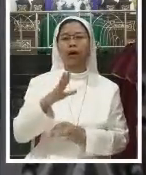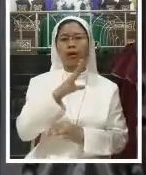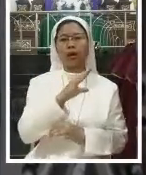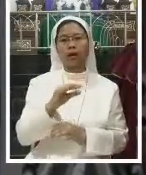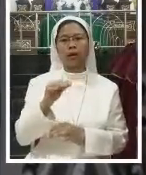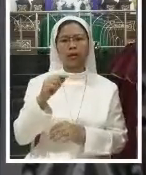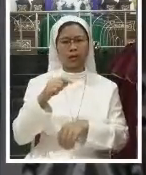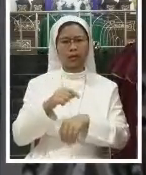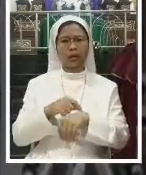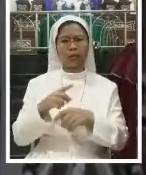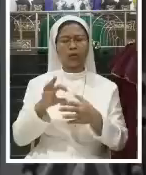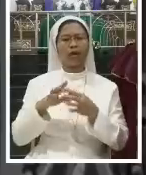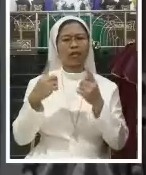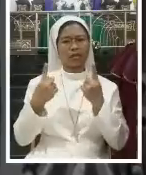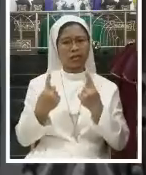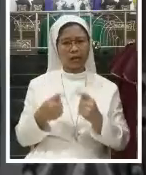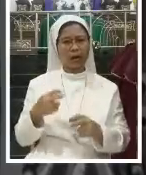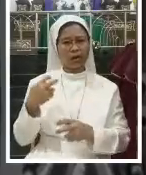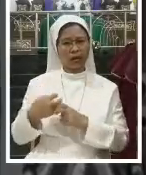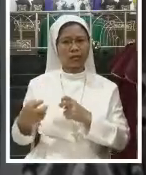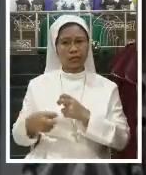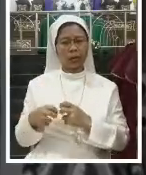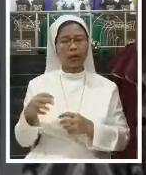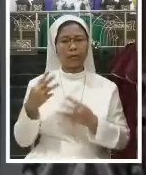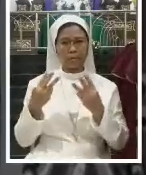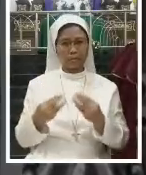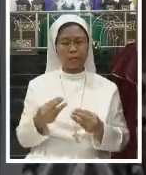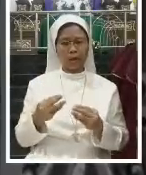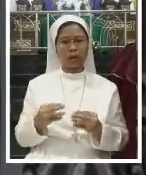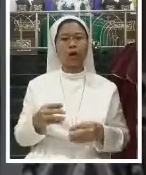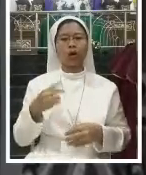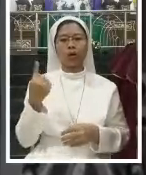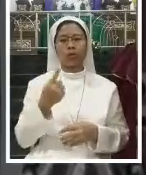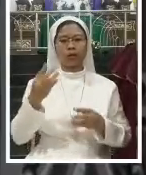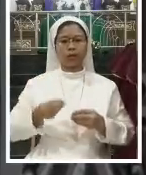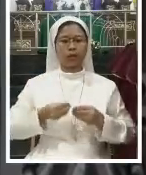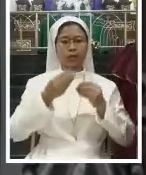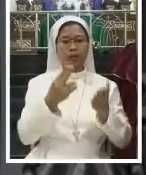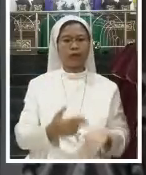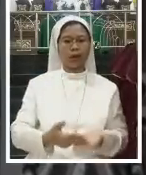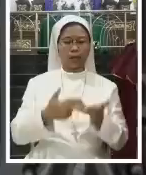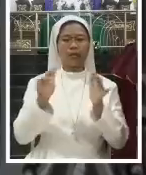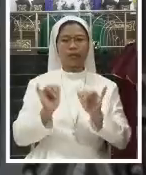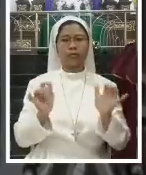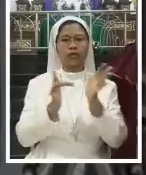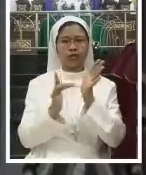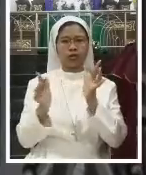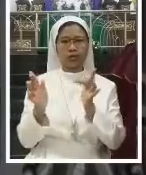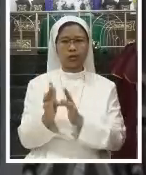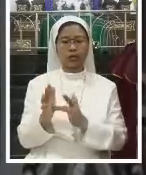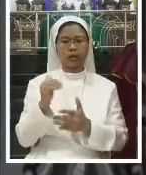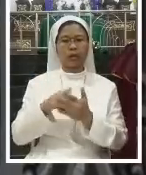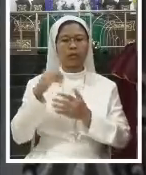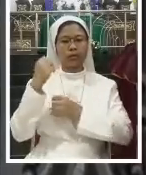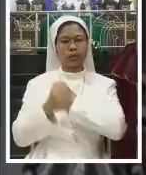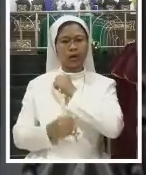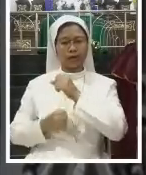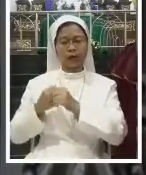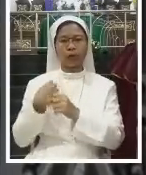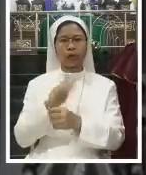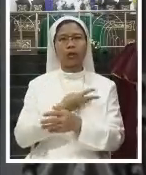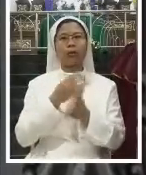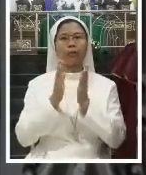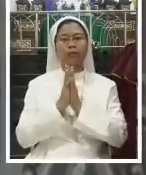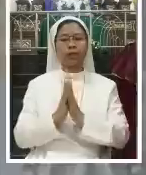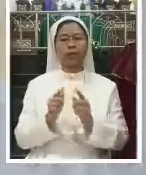ni pagsubok, maging matinao, asin magmakulog, siring kay Jesus, sa iyang pasyon, ipamibi niya